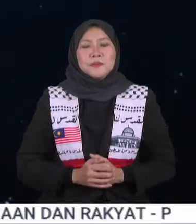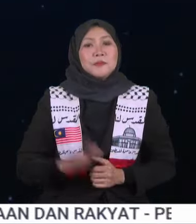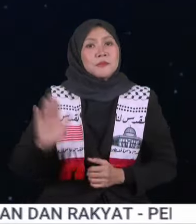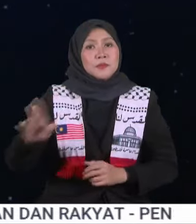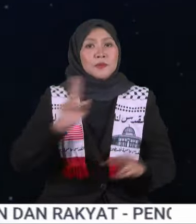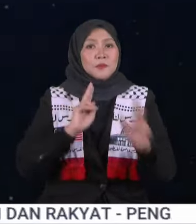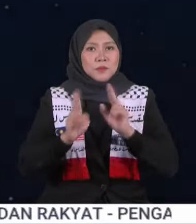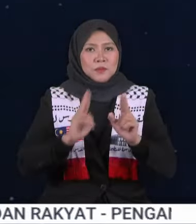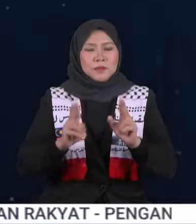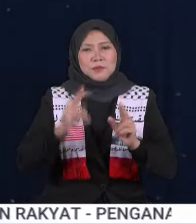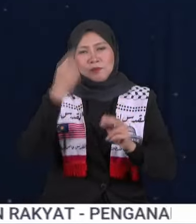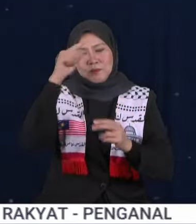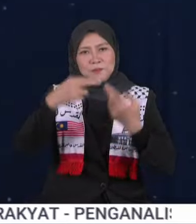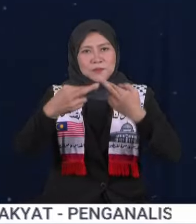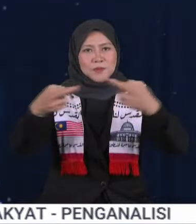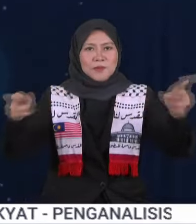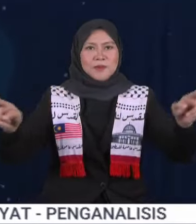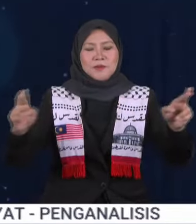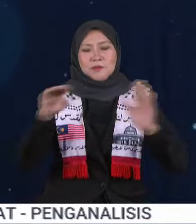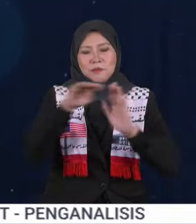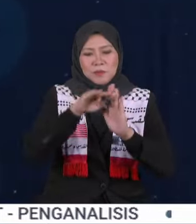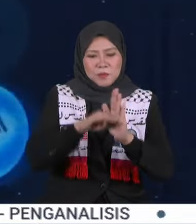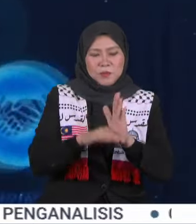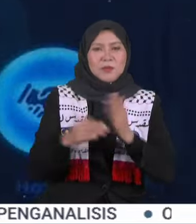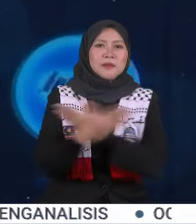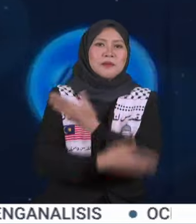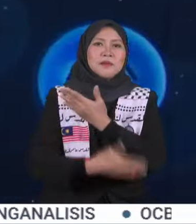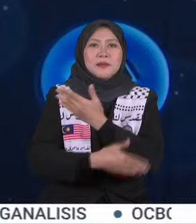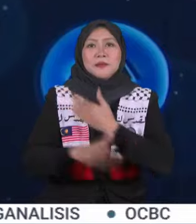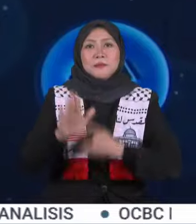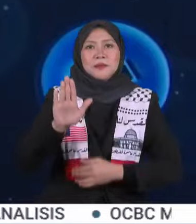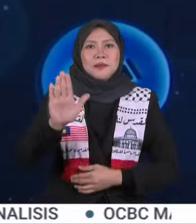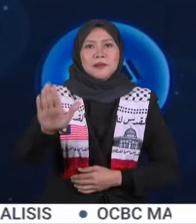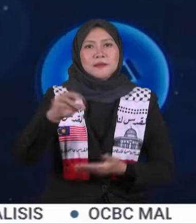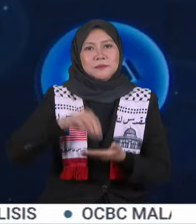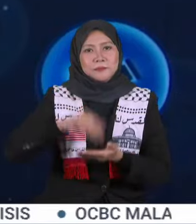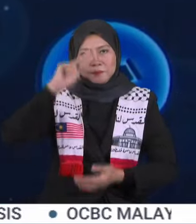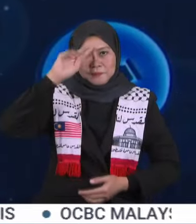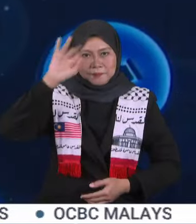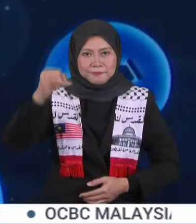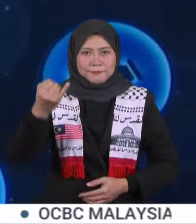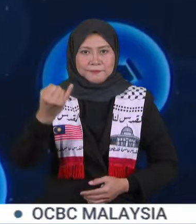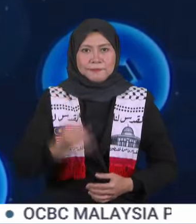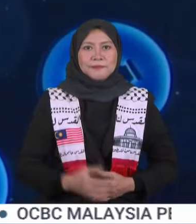Beliau berucap pada majlis peluncuran modul latihan kenegaraan Malaysia Madani di Putrajaya.